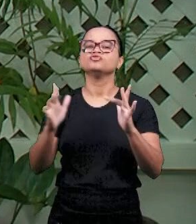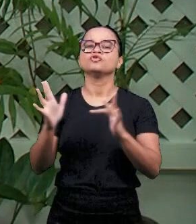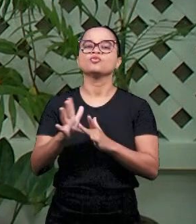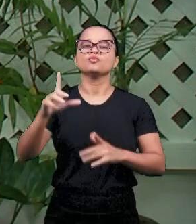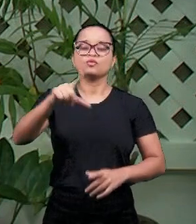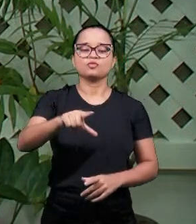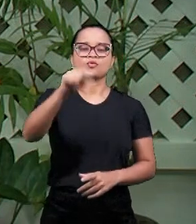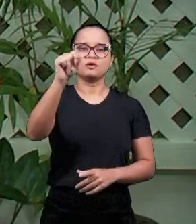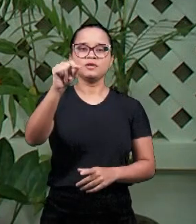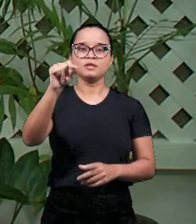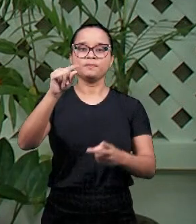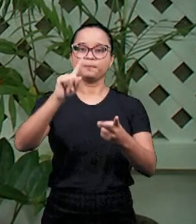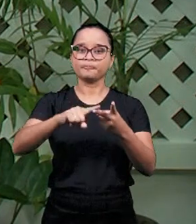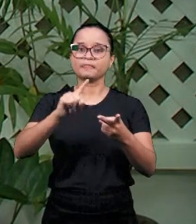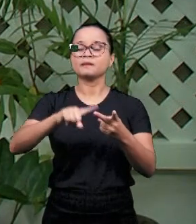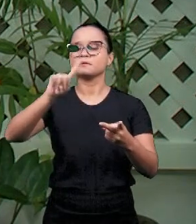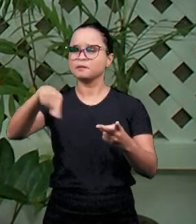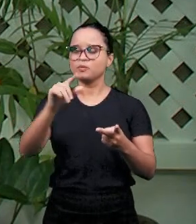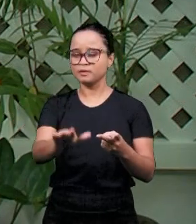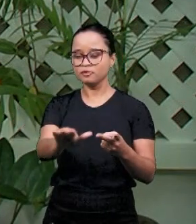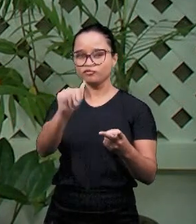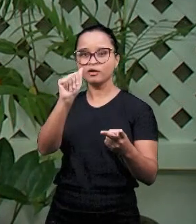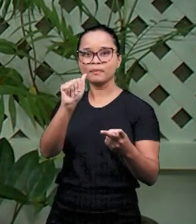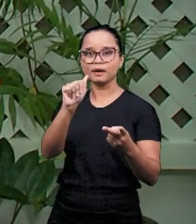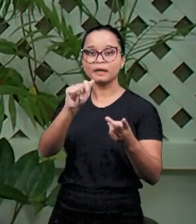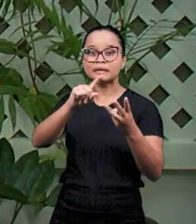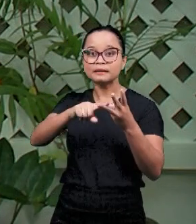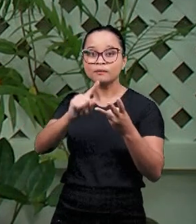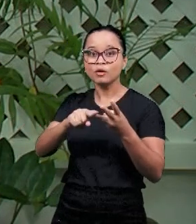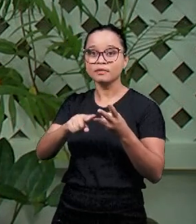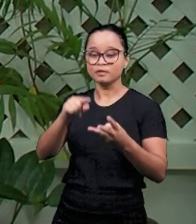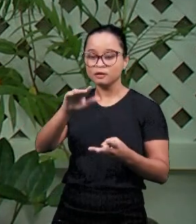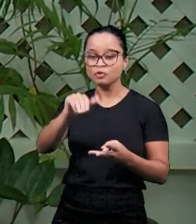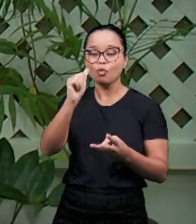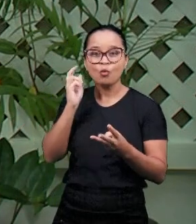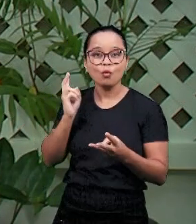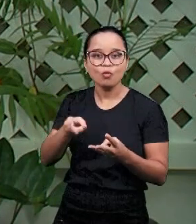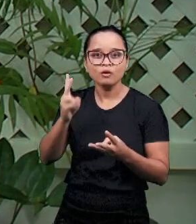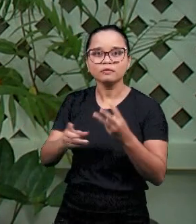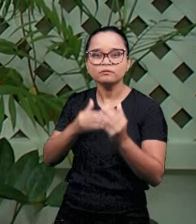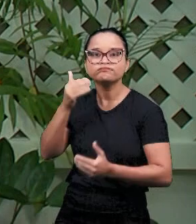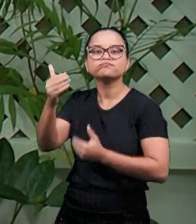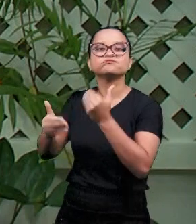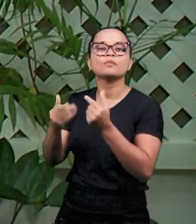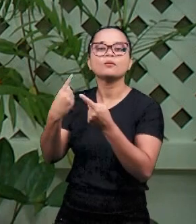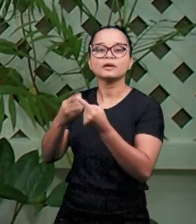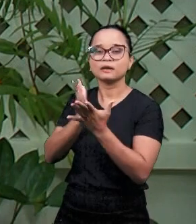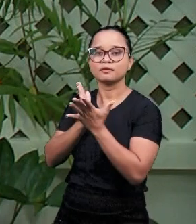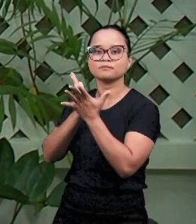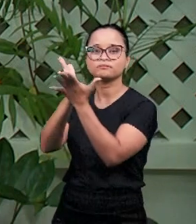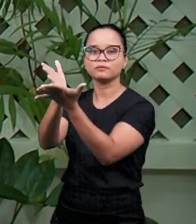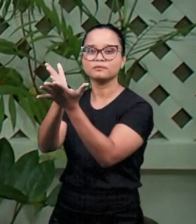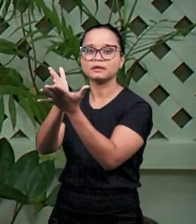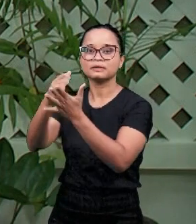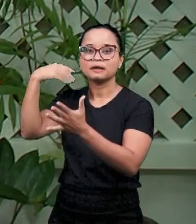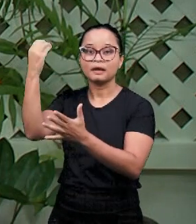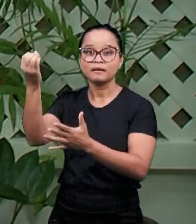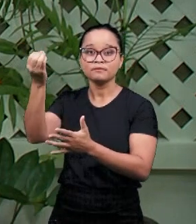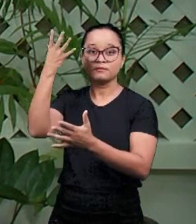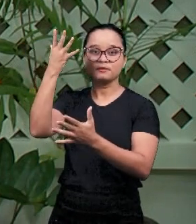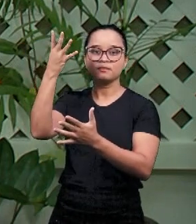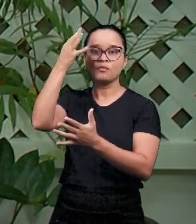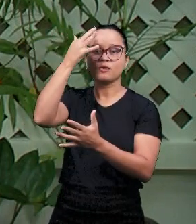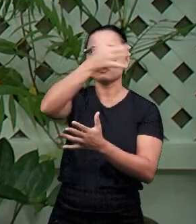Jésus appelle, et maintenant, le problème, c'est la continuité de l'appel, parce qu'il nous appelle pour vivre sous l'orientation de